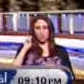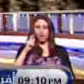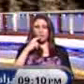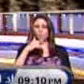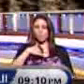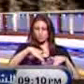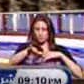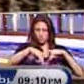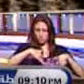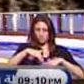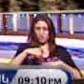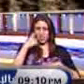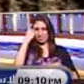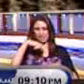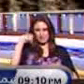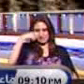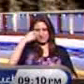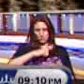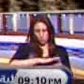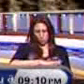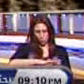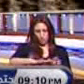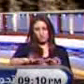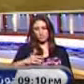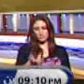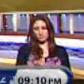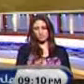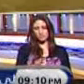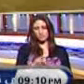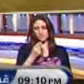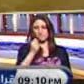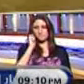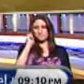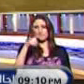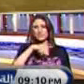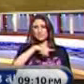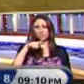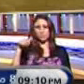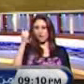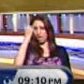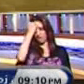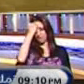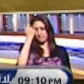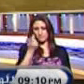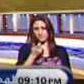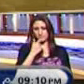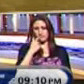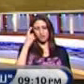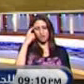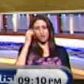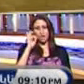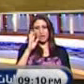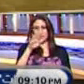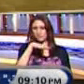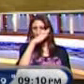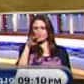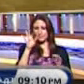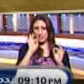الطريق كامل وتم تعويضنا مبلغ 600,000 جنيه من الخطه الاستثماريه وطبعا